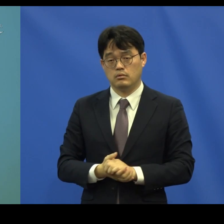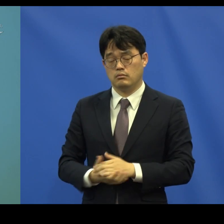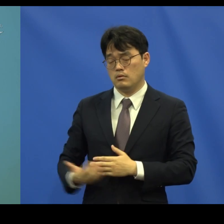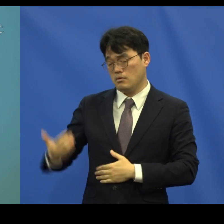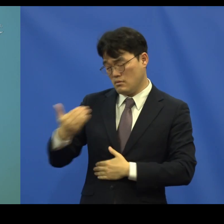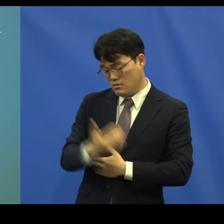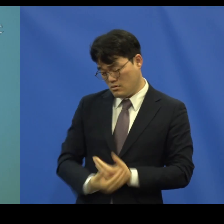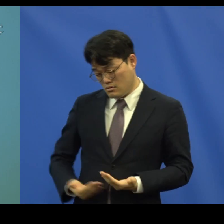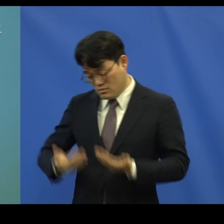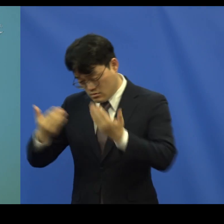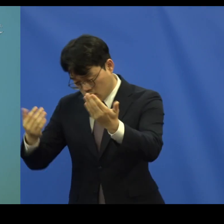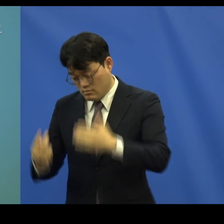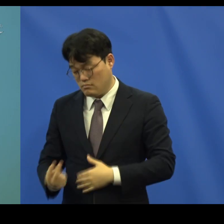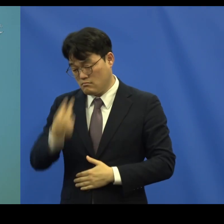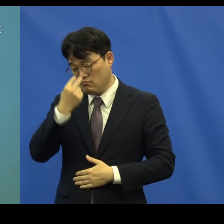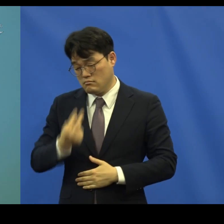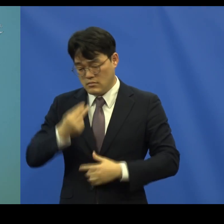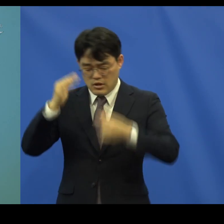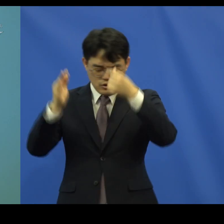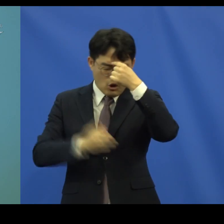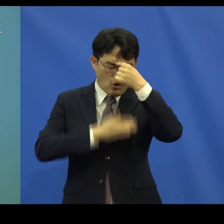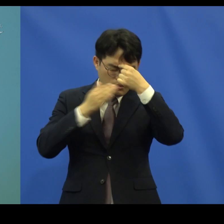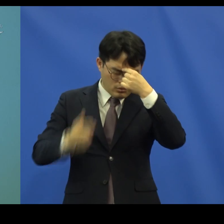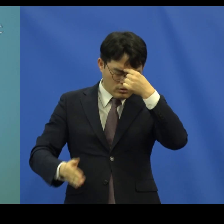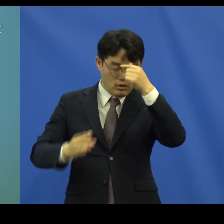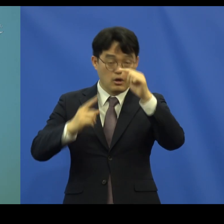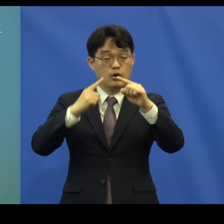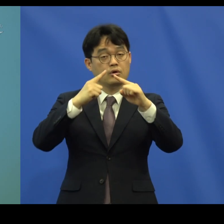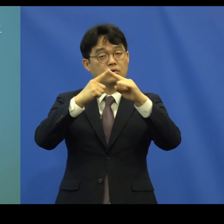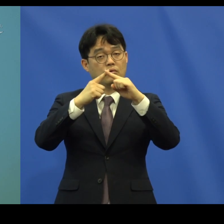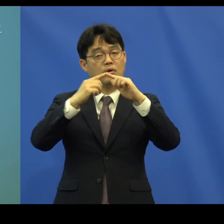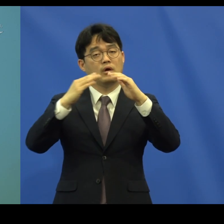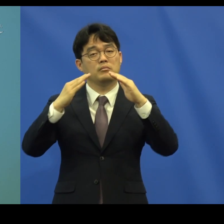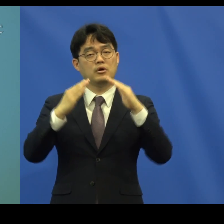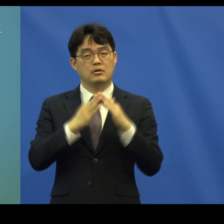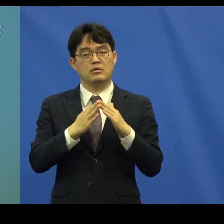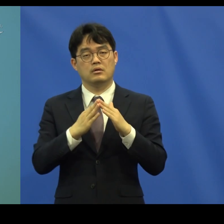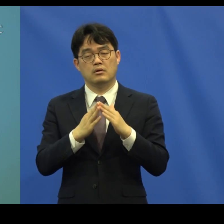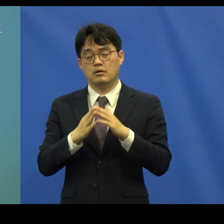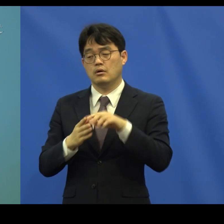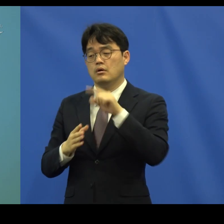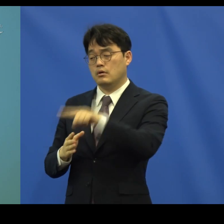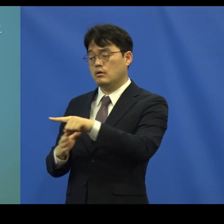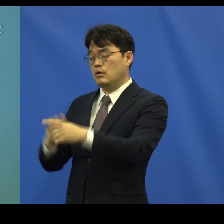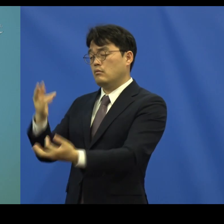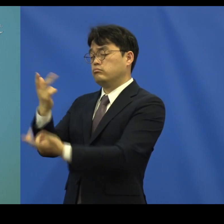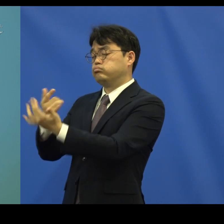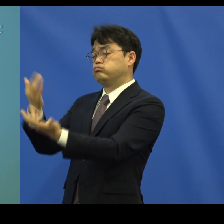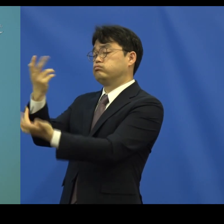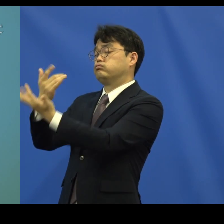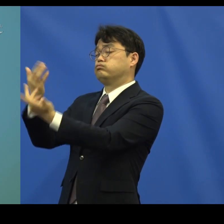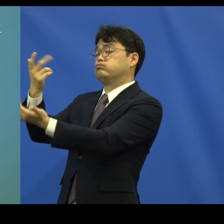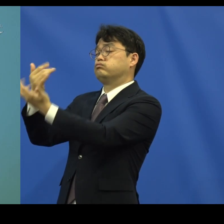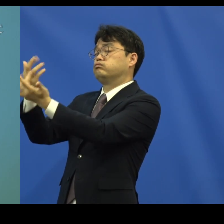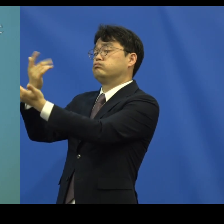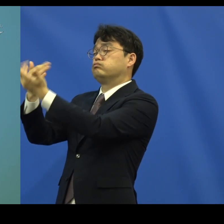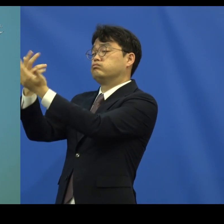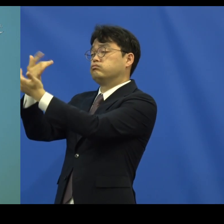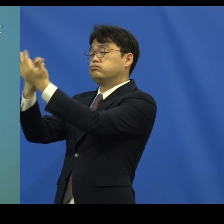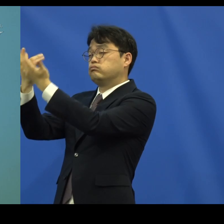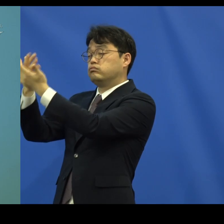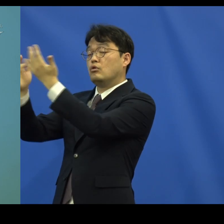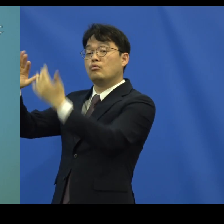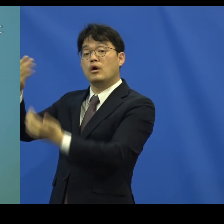헌신적이고 살아있는 성도들이 있는 교회라면 건물이 잿더미가 된 것이지 교회가 탄 건